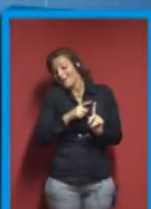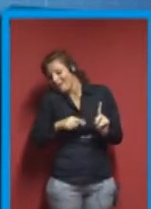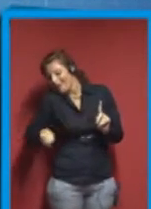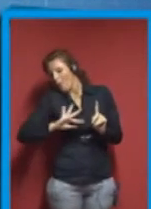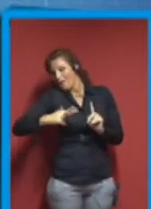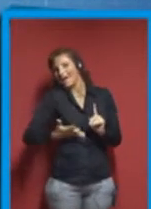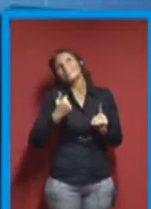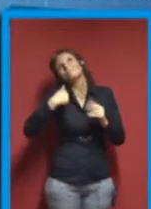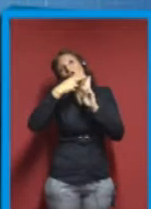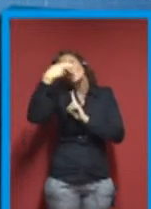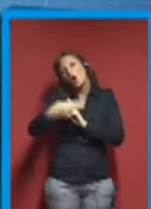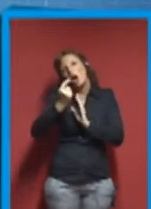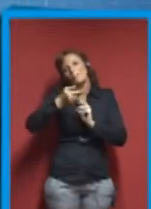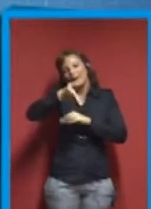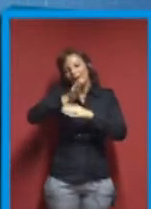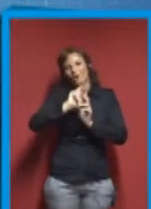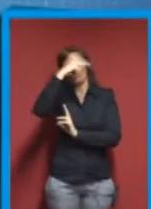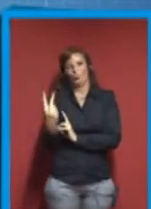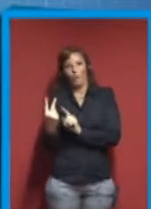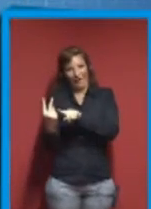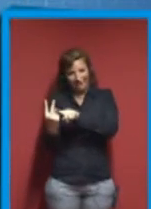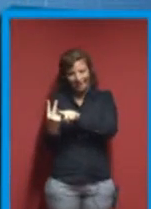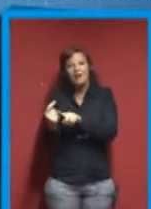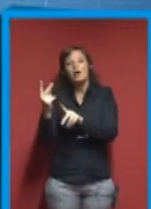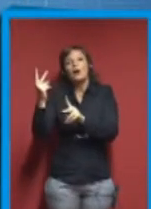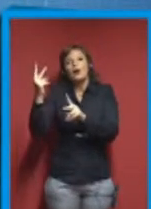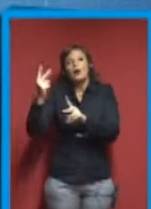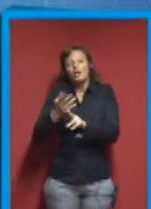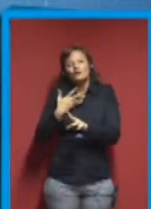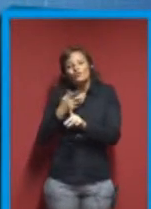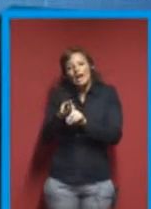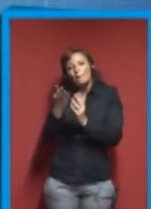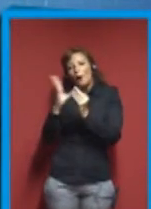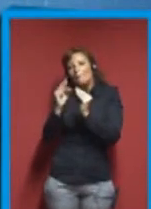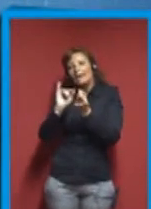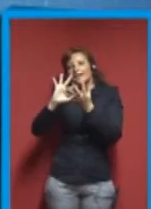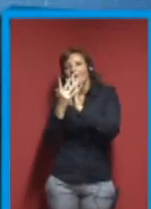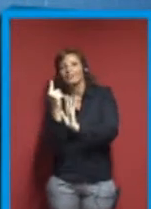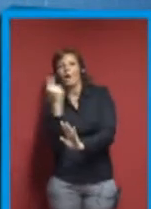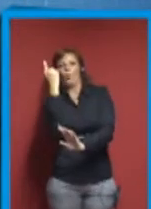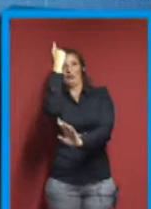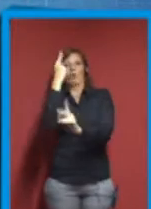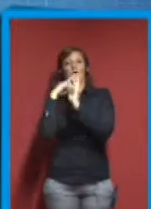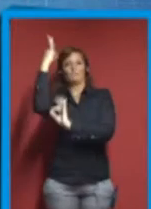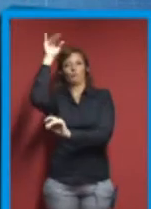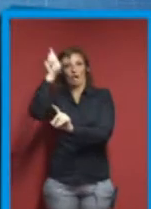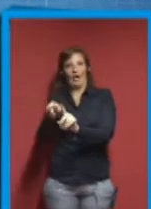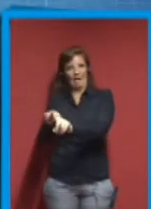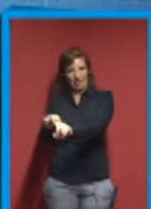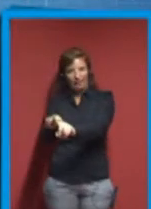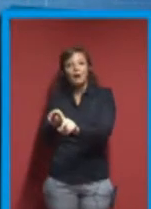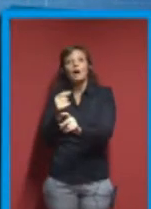fase 2, in cui c'è una maggiore singolarità dei maker. I maker stanno facendo delle